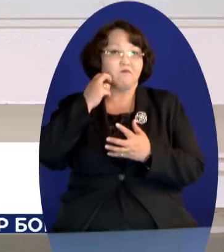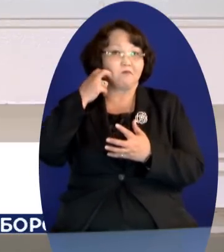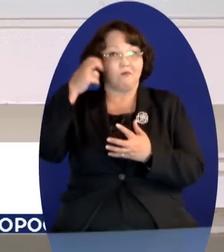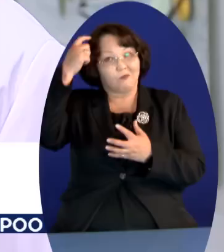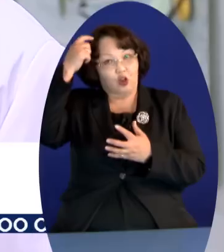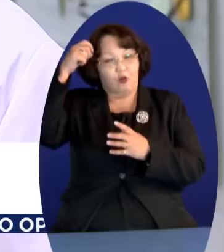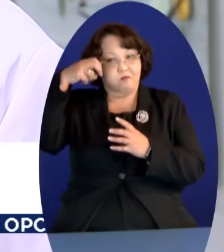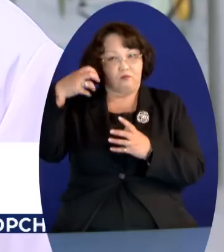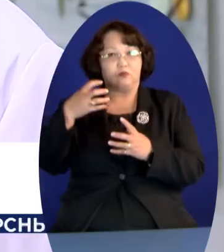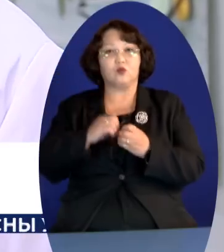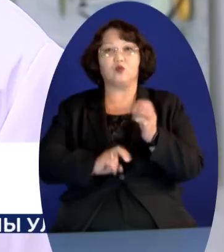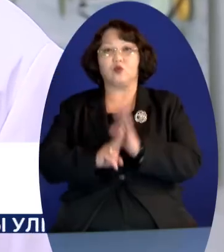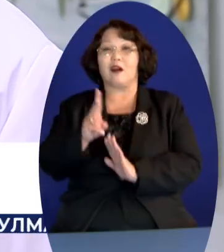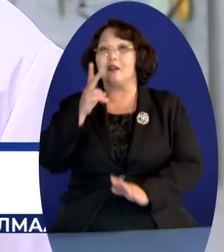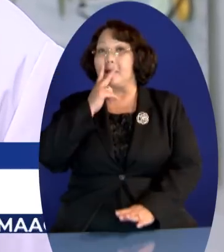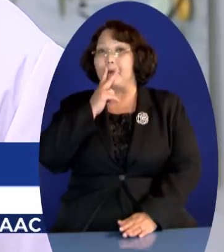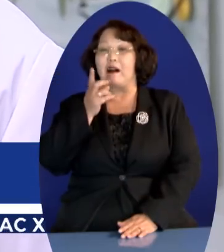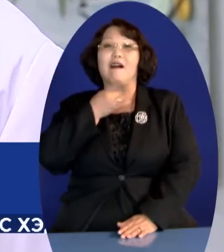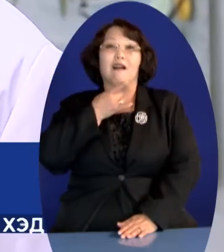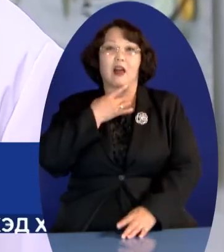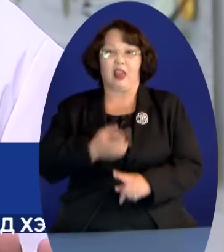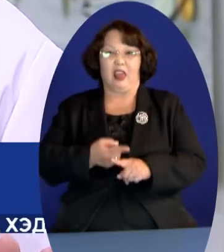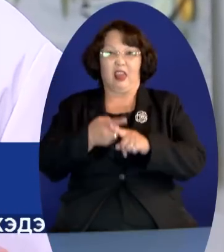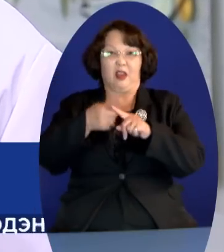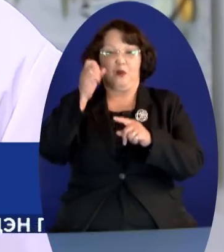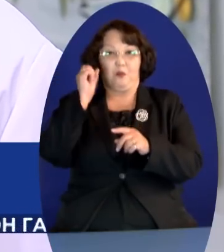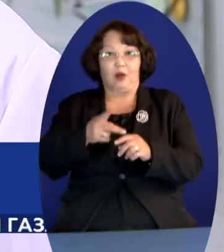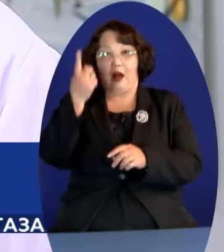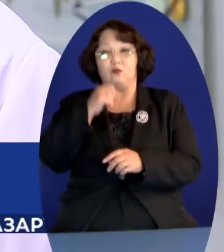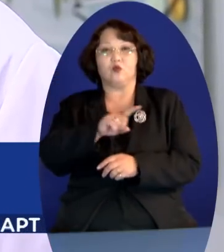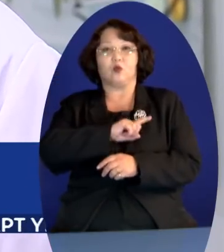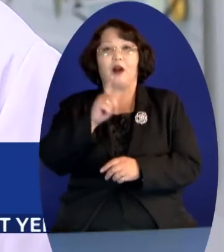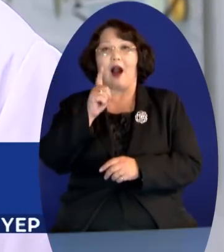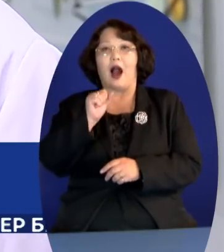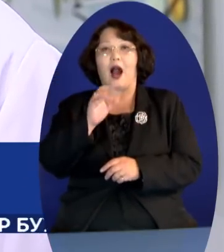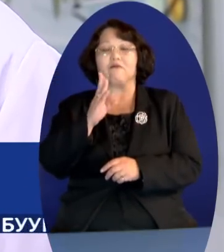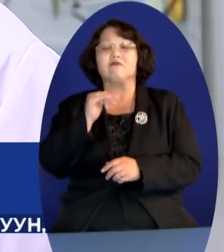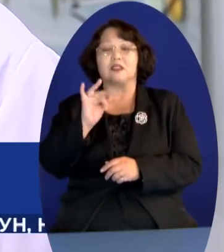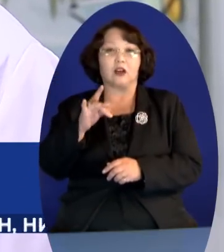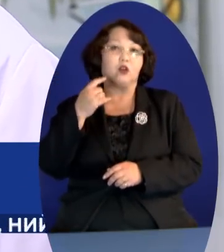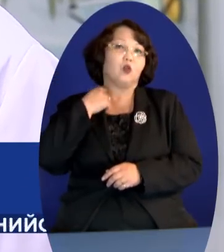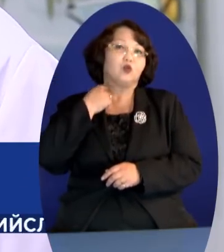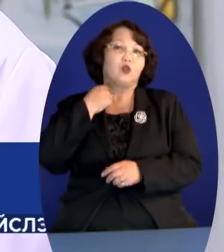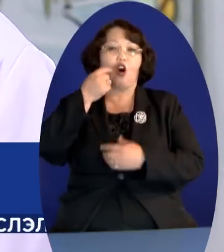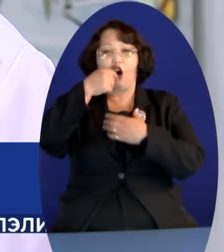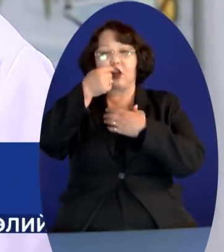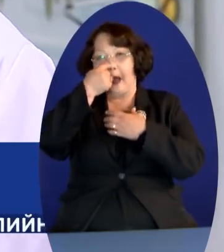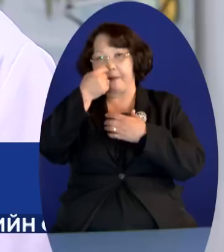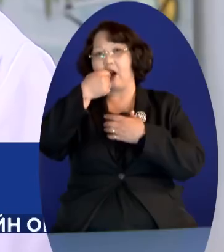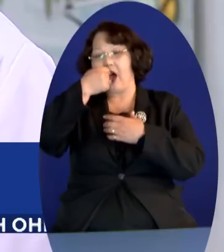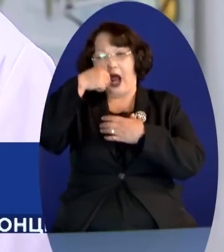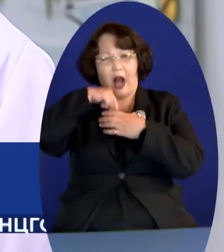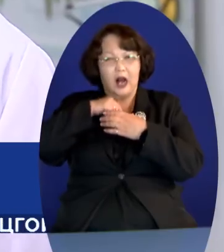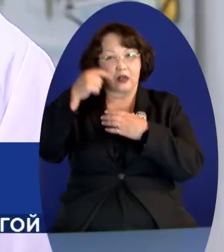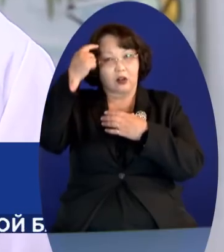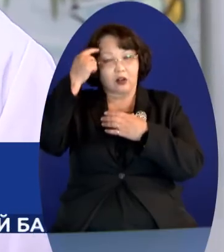ярьлаа. Тамих архны хэтрүүлэн хэрэглээ хамгийн ихний хэлжт. Тийм учраас одоо манай ард иргэд тэн дээр анхаарах хэрэгтэй.